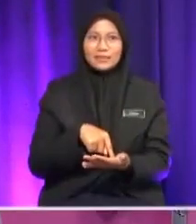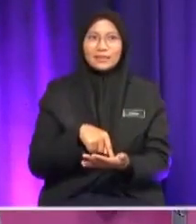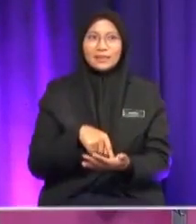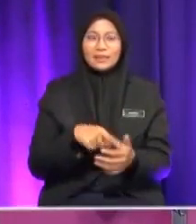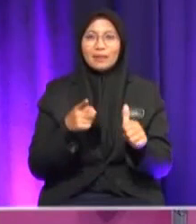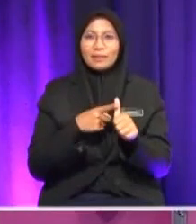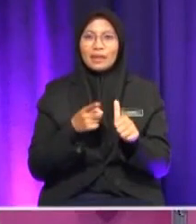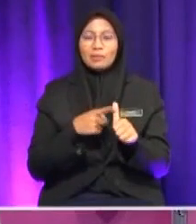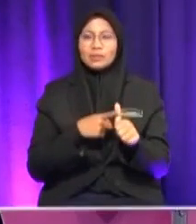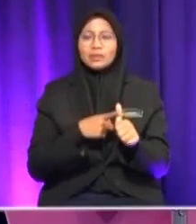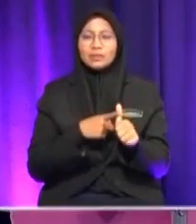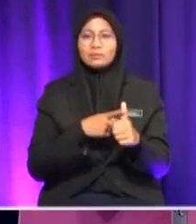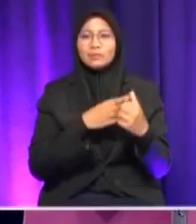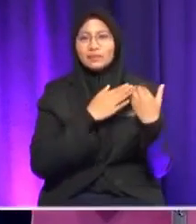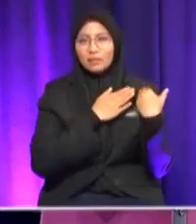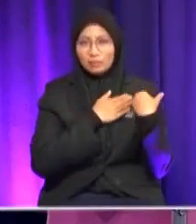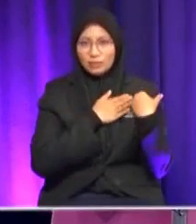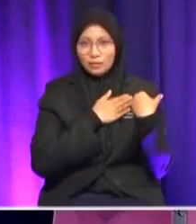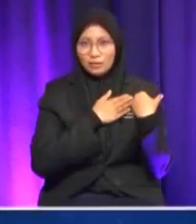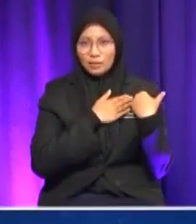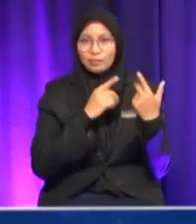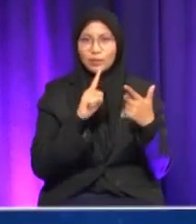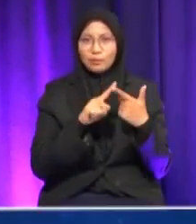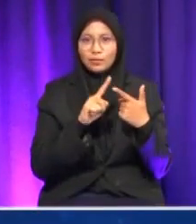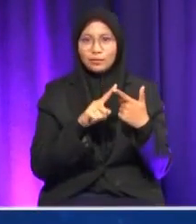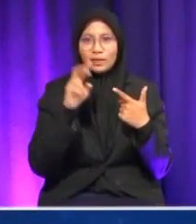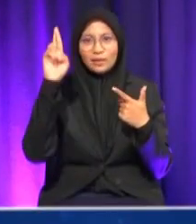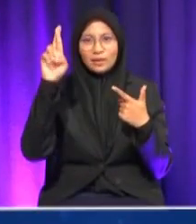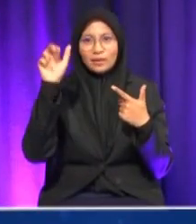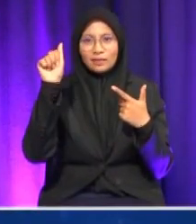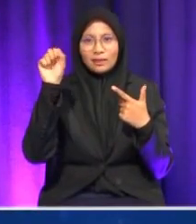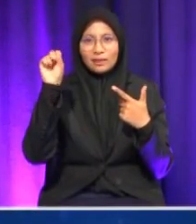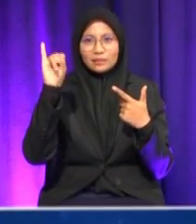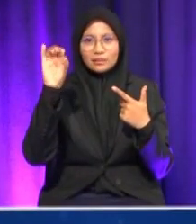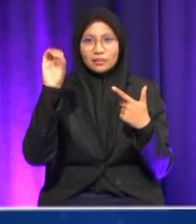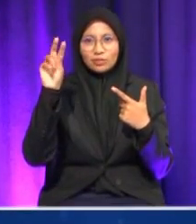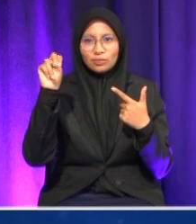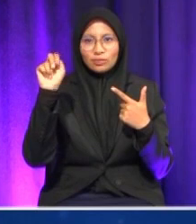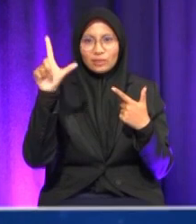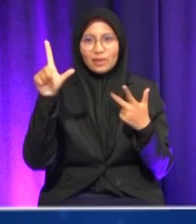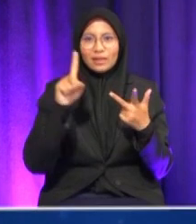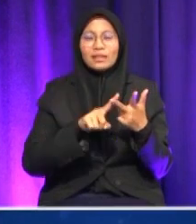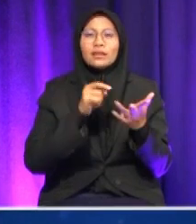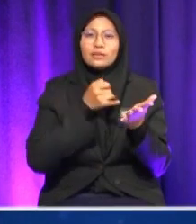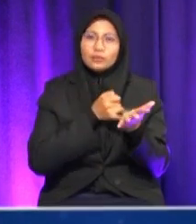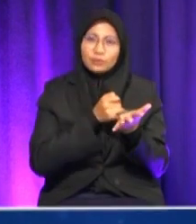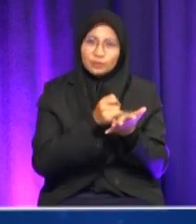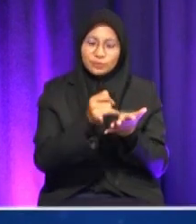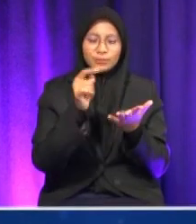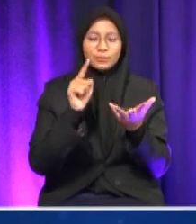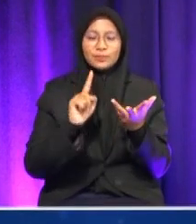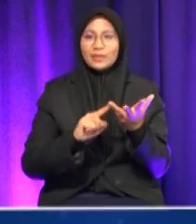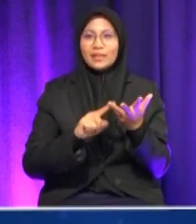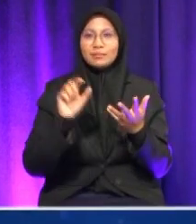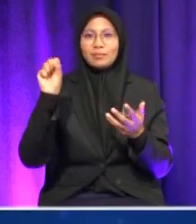nilai bertanggungjawab, nilai rasional, nilai kejujuran dan nilai kesederhanaan. Dan di sini